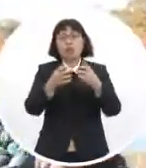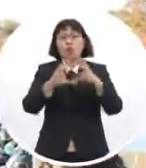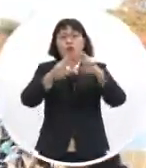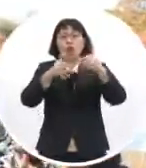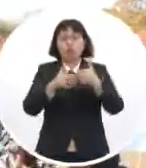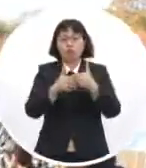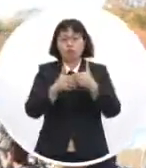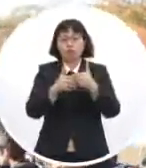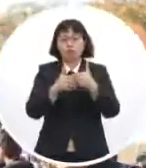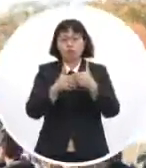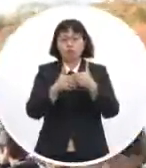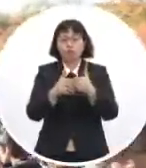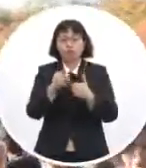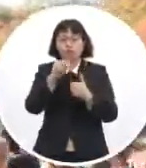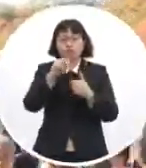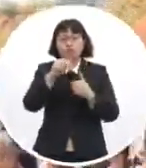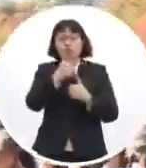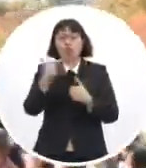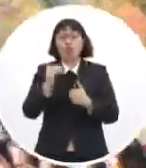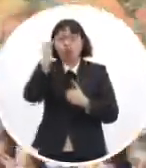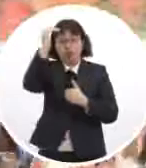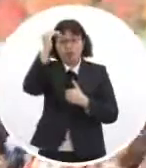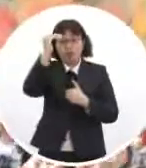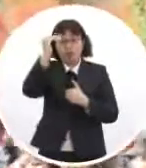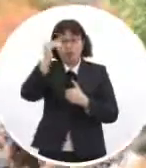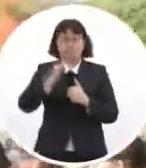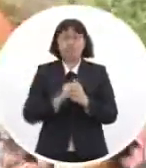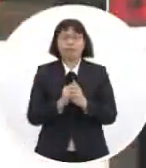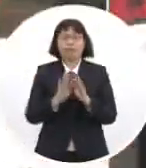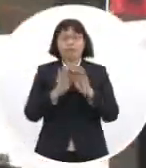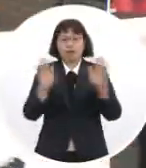in 大高緑地を開催しました。